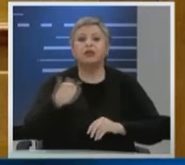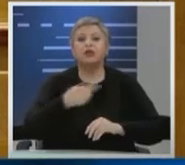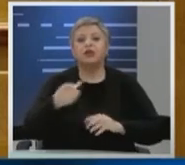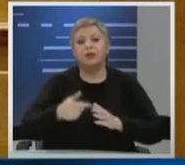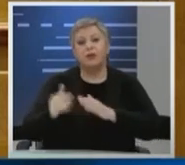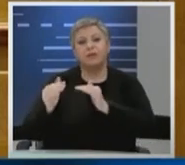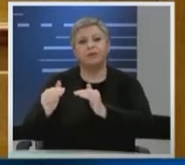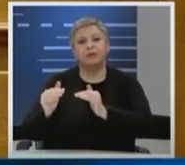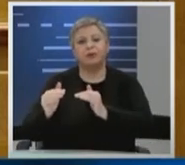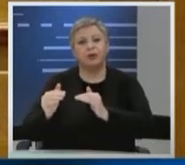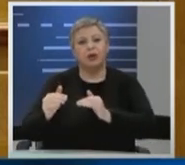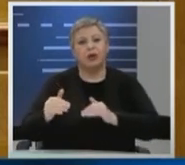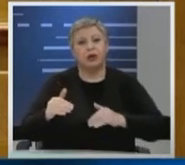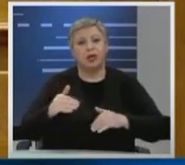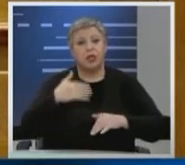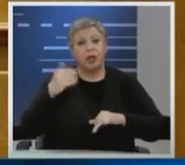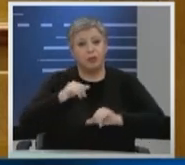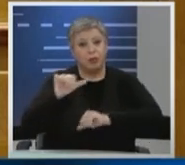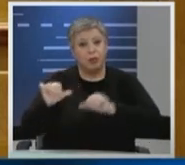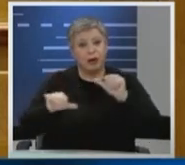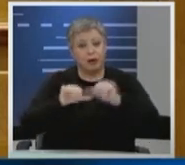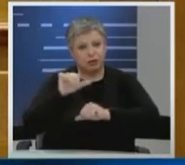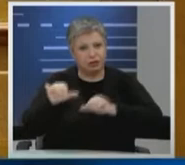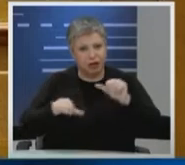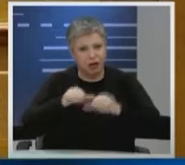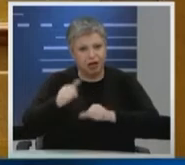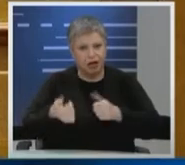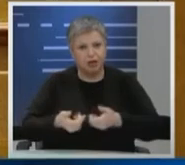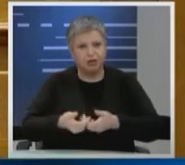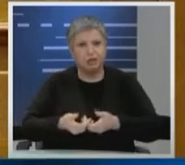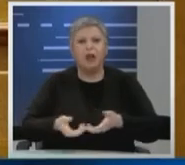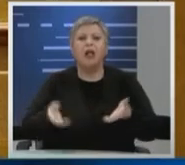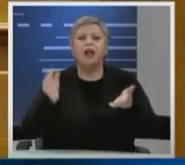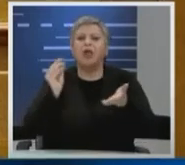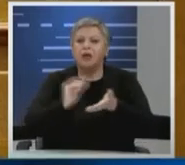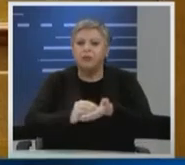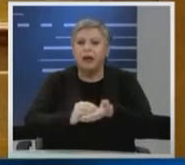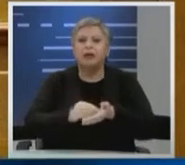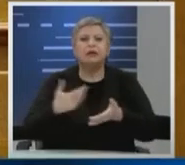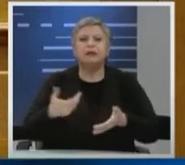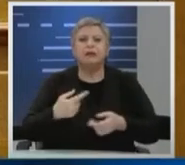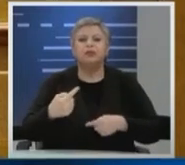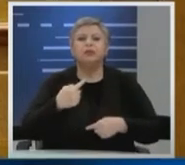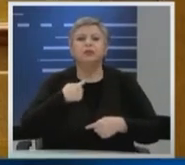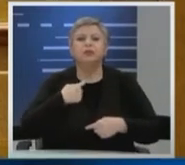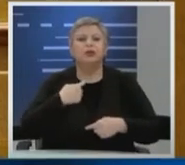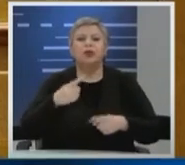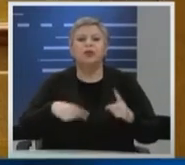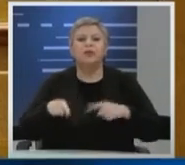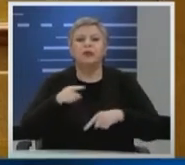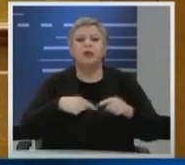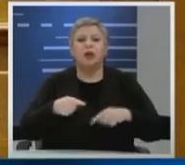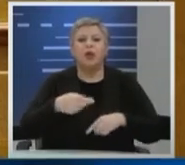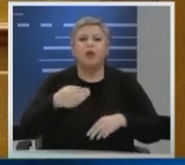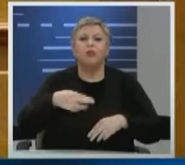Κομισιόν, σε σχέση με την κατάρρευση προσωπικής διαφοράς. Δηλαδή, και πάλι χαμένοι θα βγουν το σύνολο των συνταξιούχων